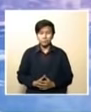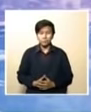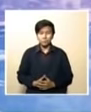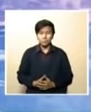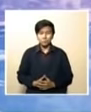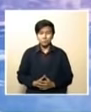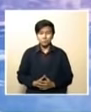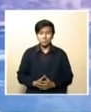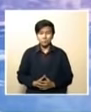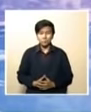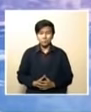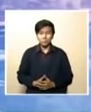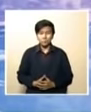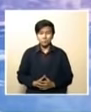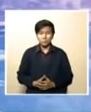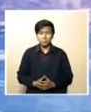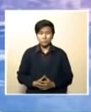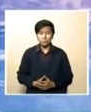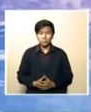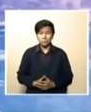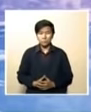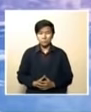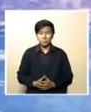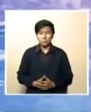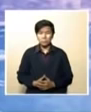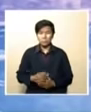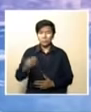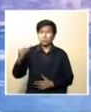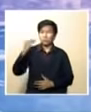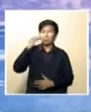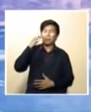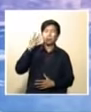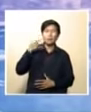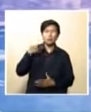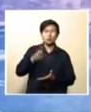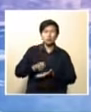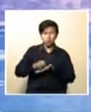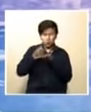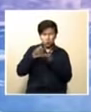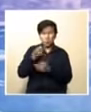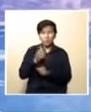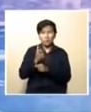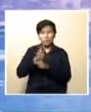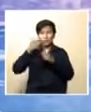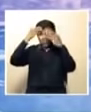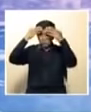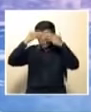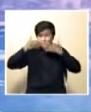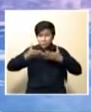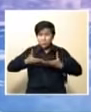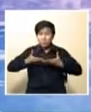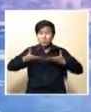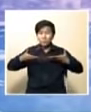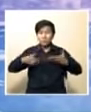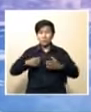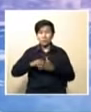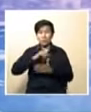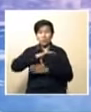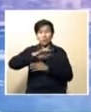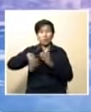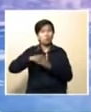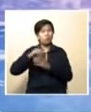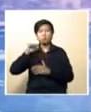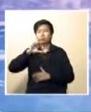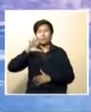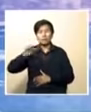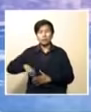ทั้งหลายอาจจะมีละอองเล็กๆที่อยู่ใกล้กันยังที่สุดที่สำคัญที่สุดคือ social distancing ก็คือการมีระยะห่างเกิน